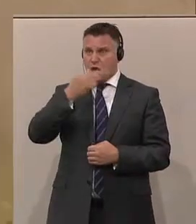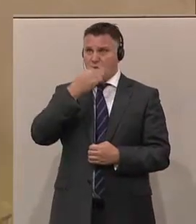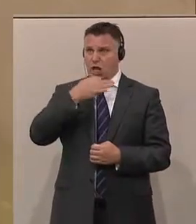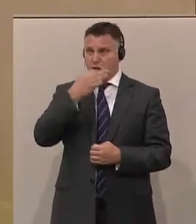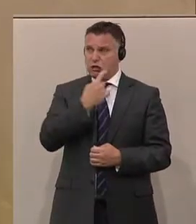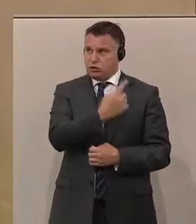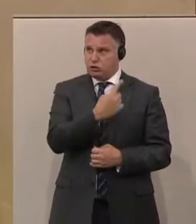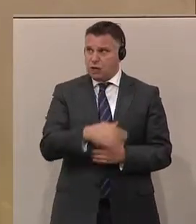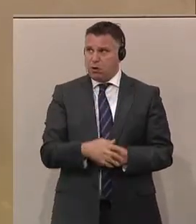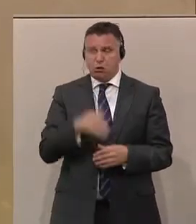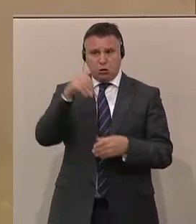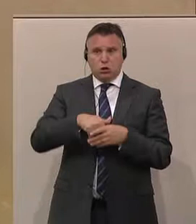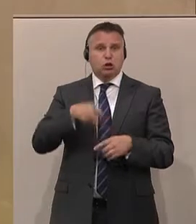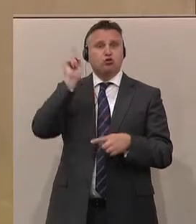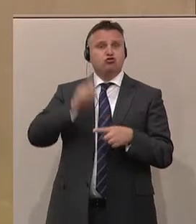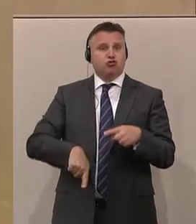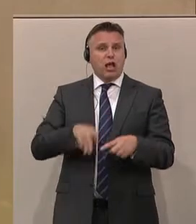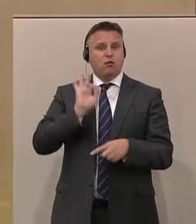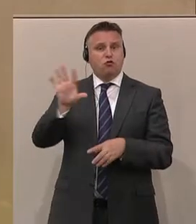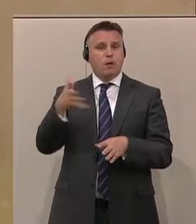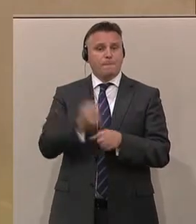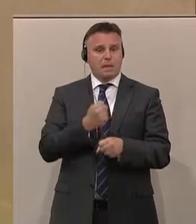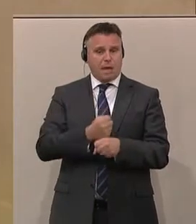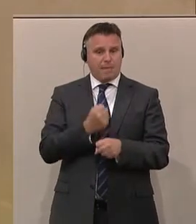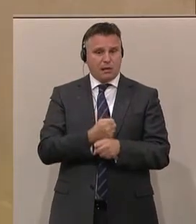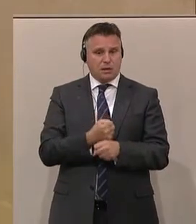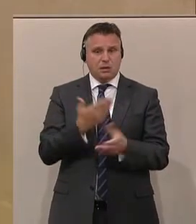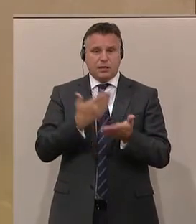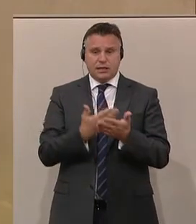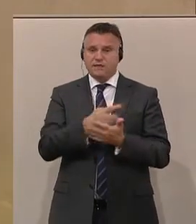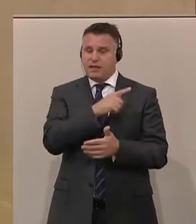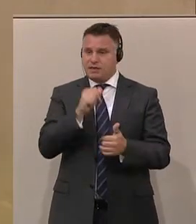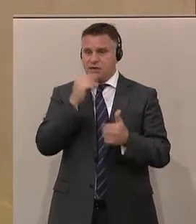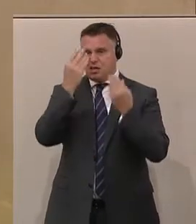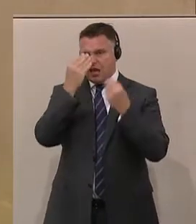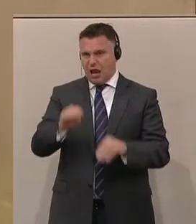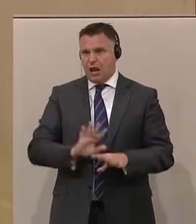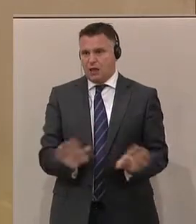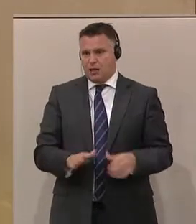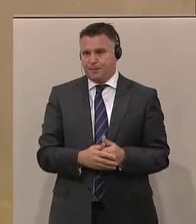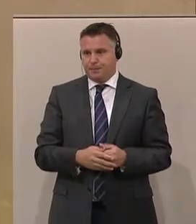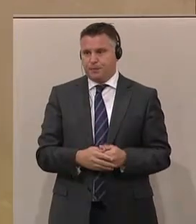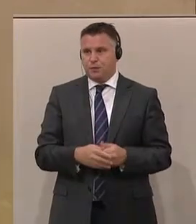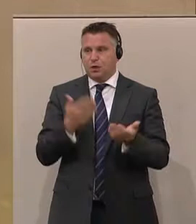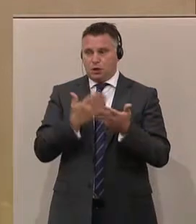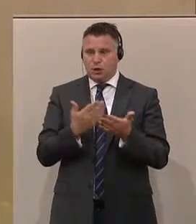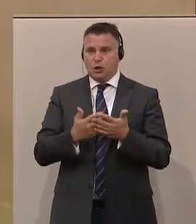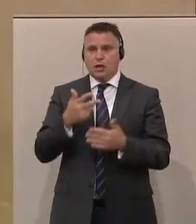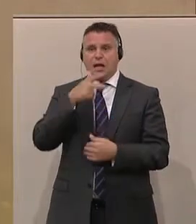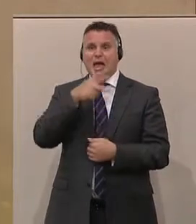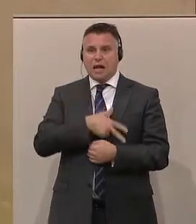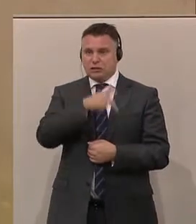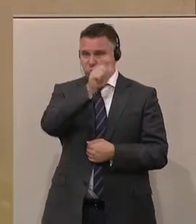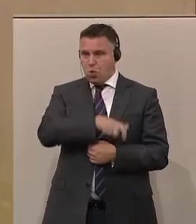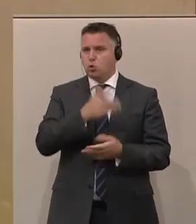behauptet, dass das schlecht ist für die Mitarbeiter. Und das ist diese Unehrlichkeit, von der ich spreche. Und das haben wir jetzt von der SPÖ